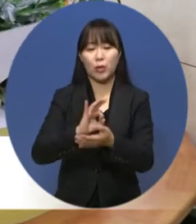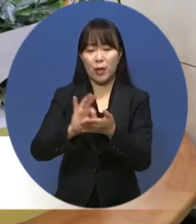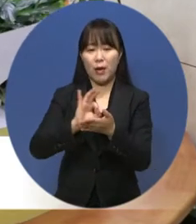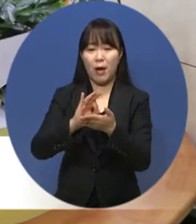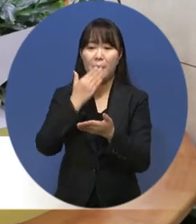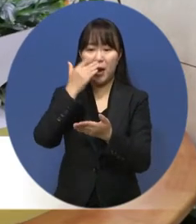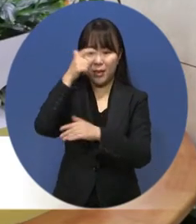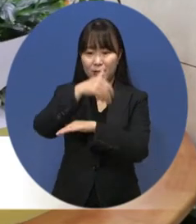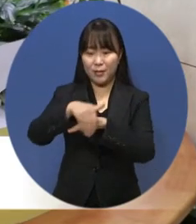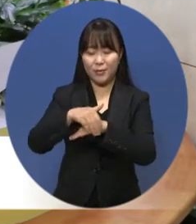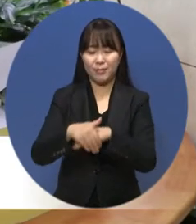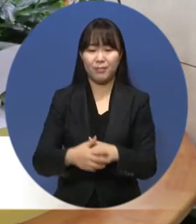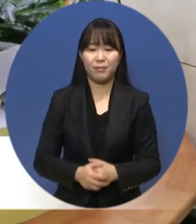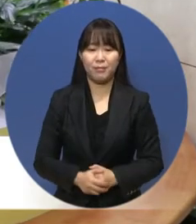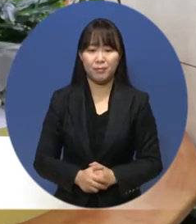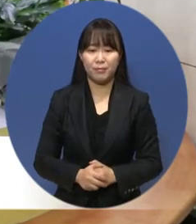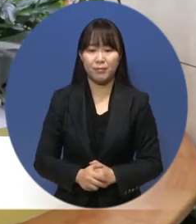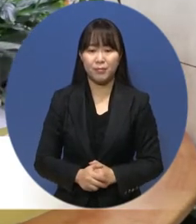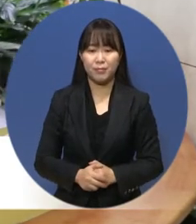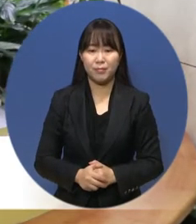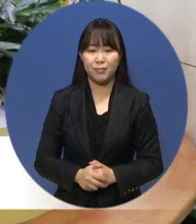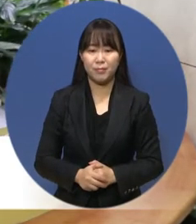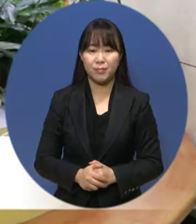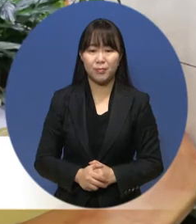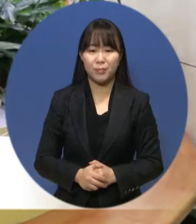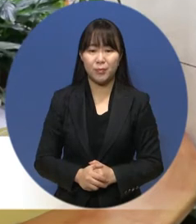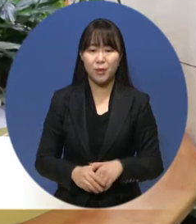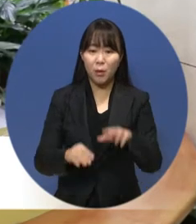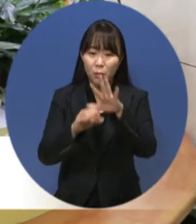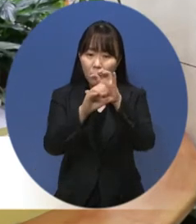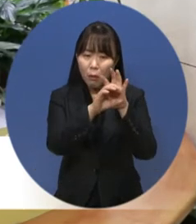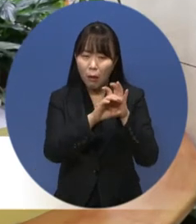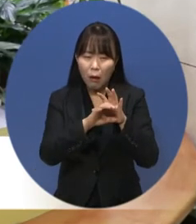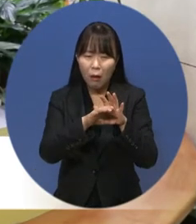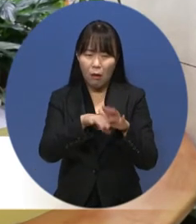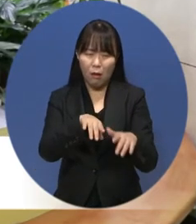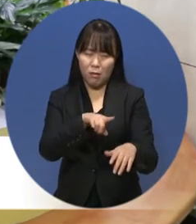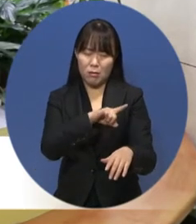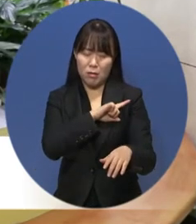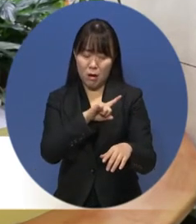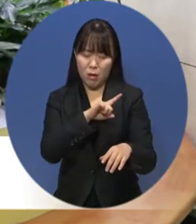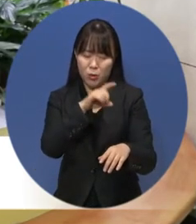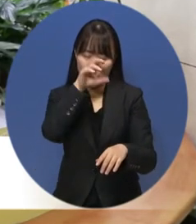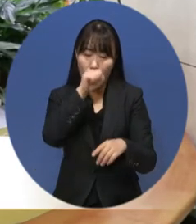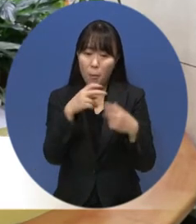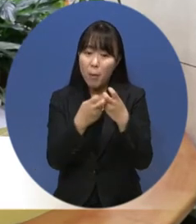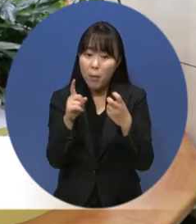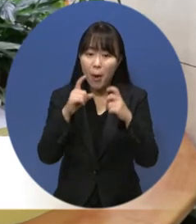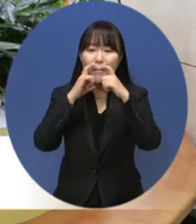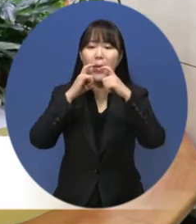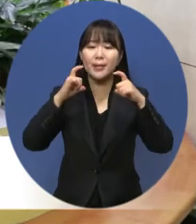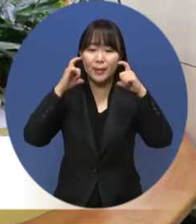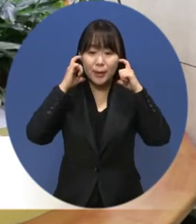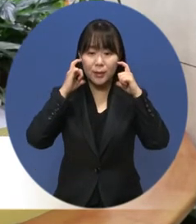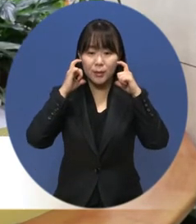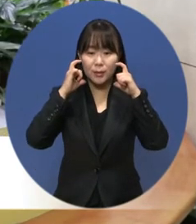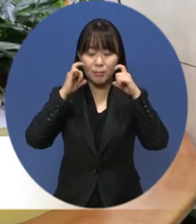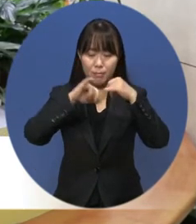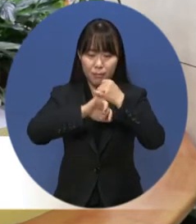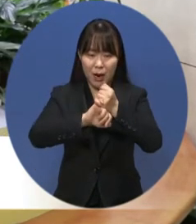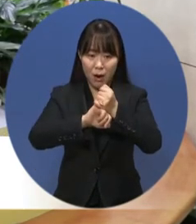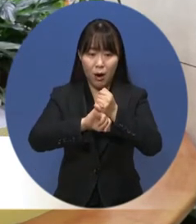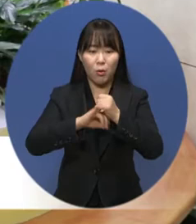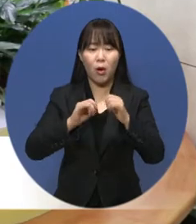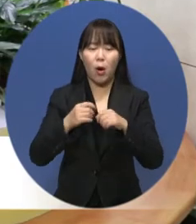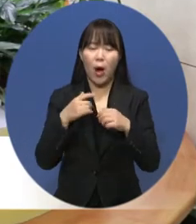사용할 수 있도록 할 계획입니다 코로나 일부의 가장 강력한 백신인 마스크를 생활 해주시고 항상